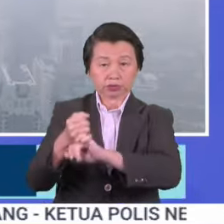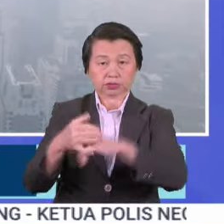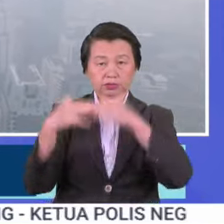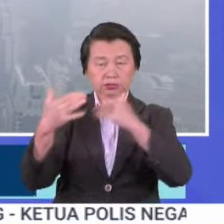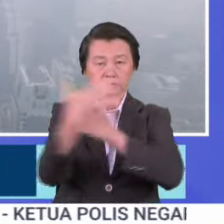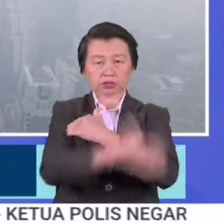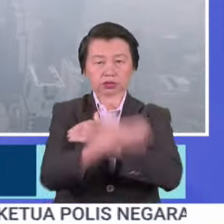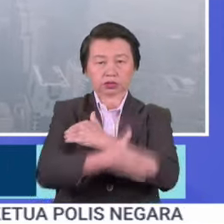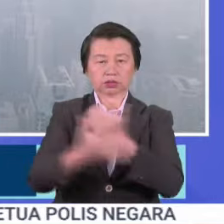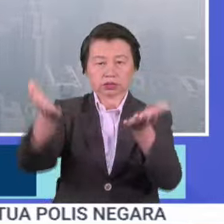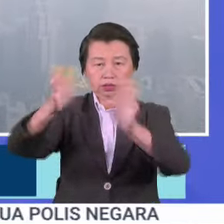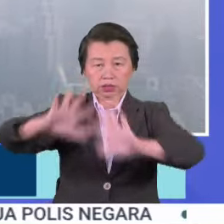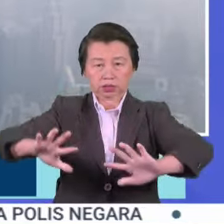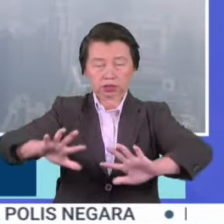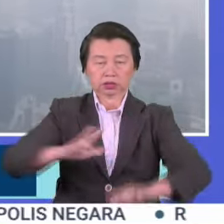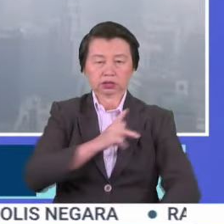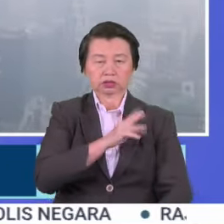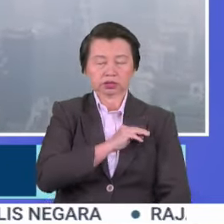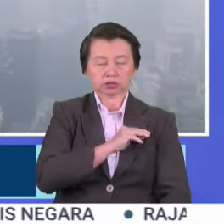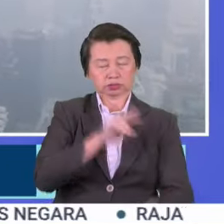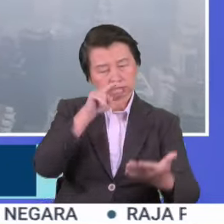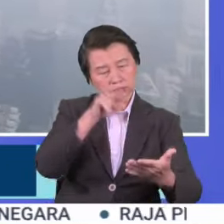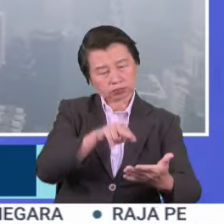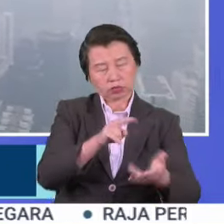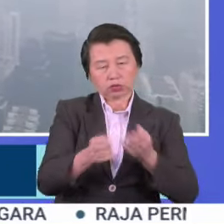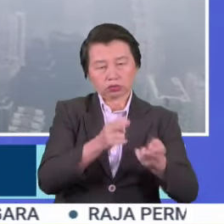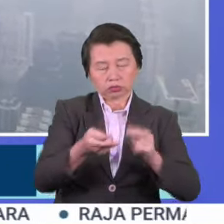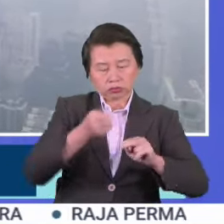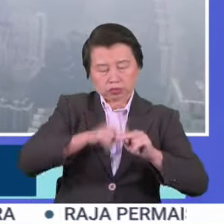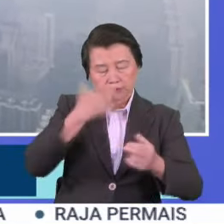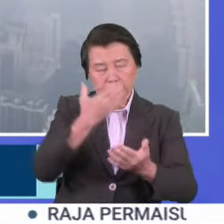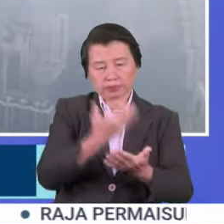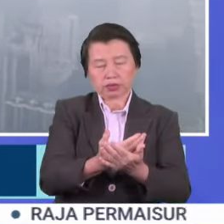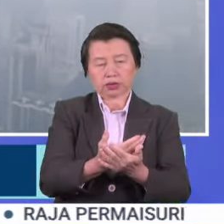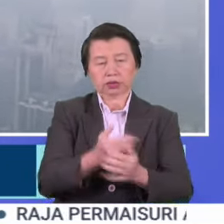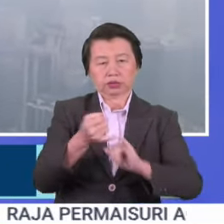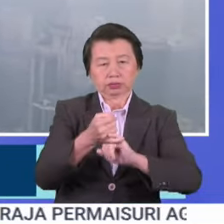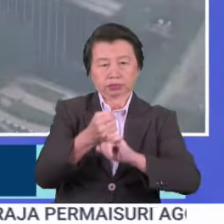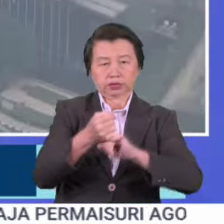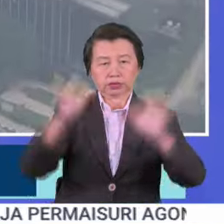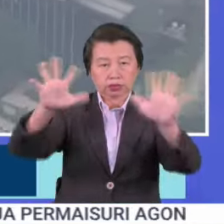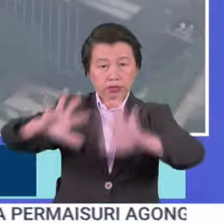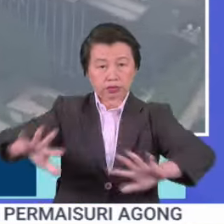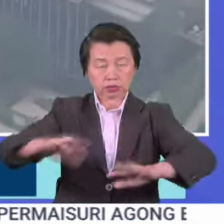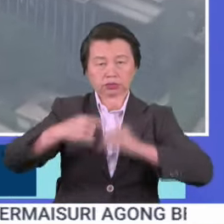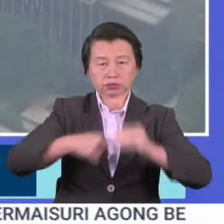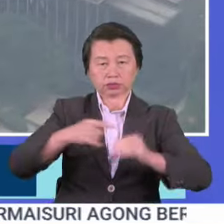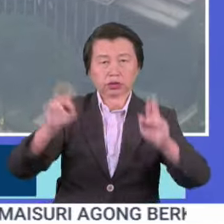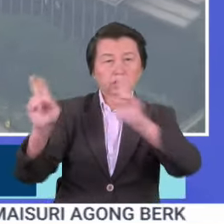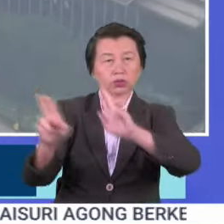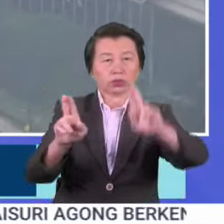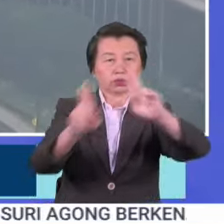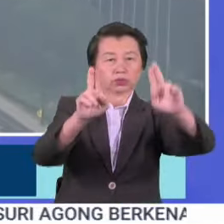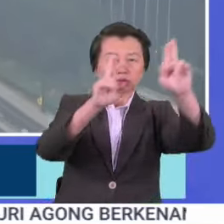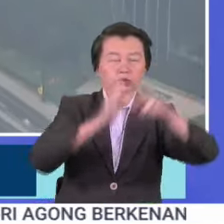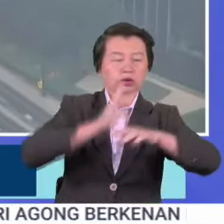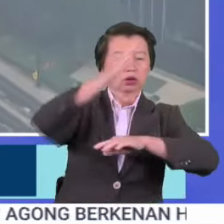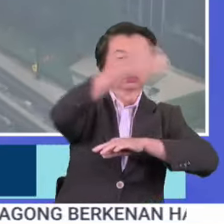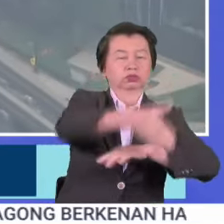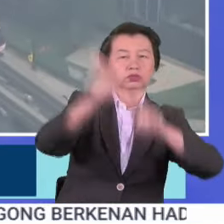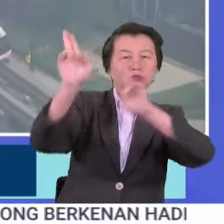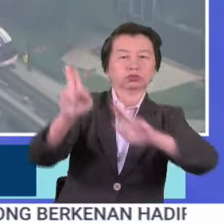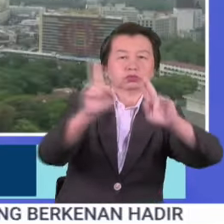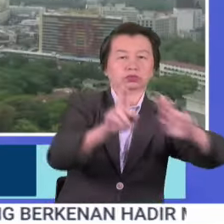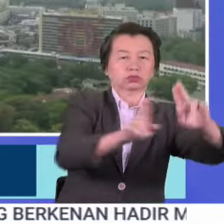peringkat negara-negara ASEAN. Kementerian juga melihat kepada usaha penambahbaikan perjanjian ASEAN mengenai pencemaran jerebu merentas